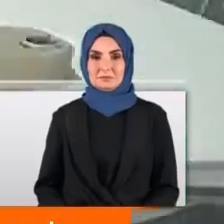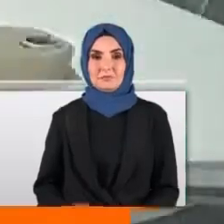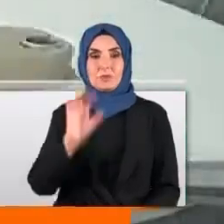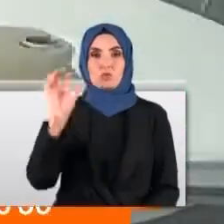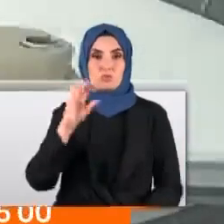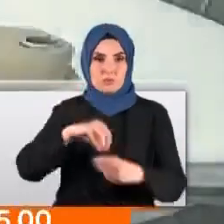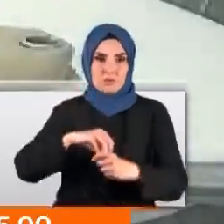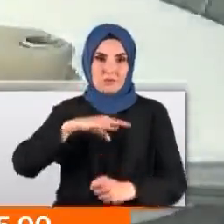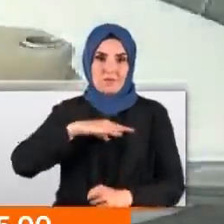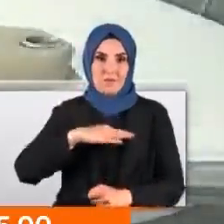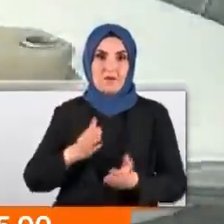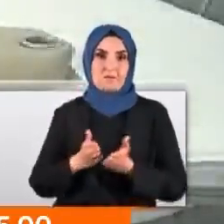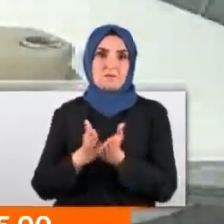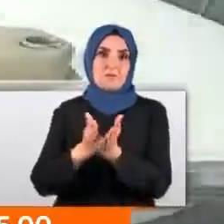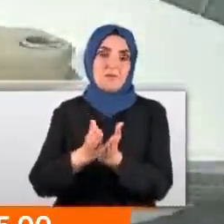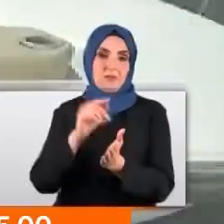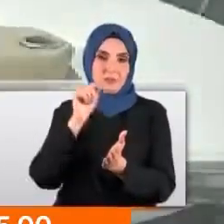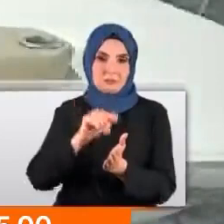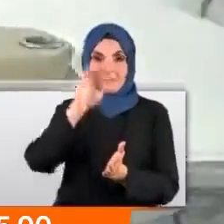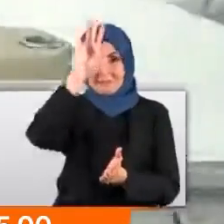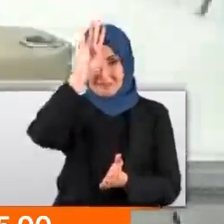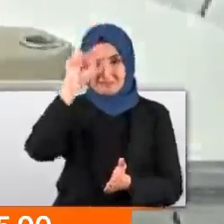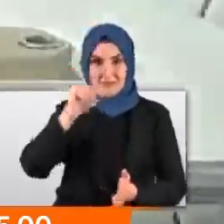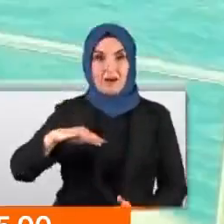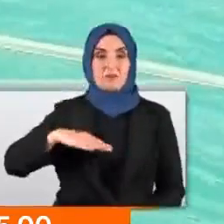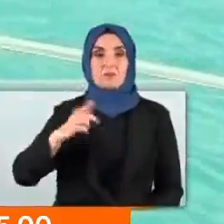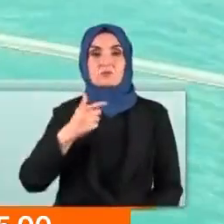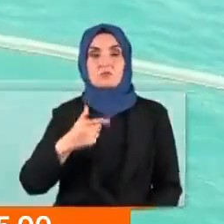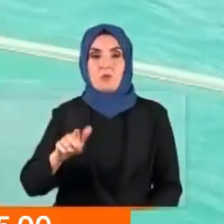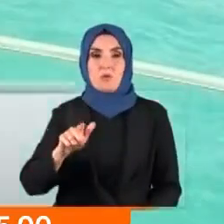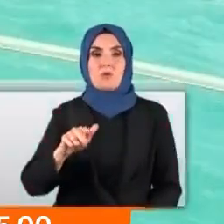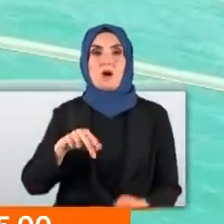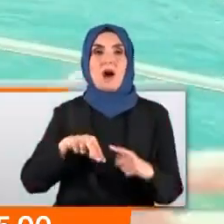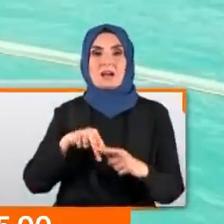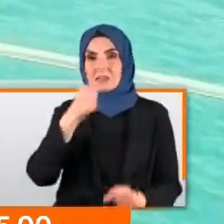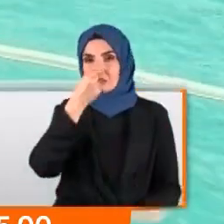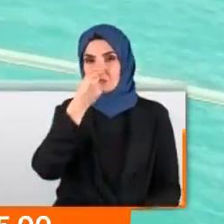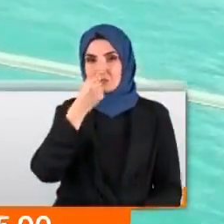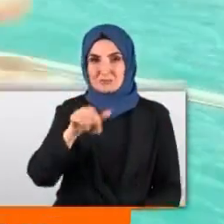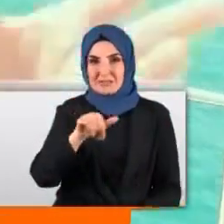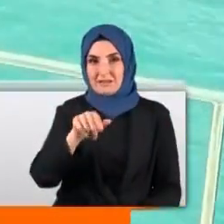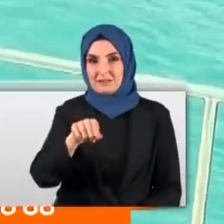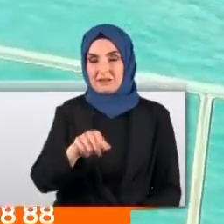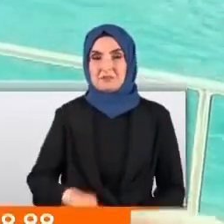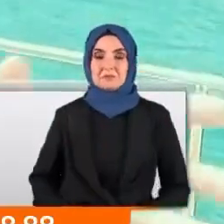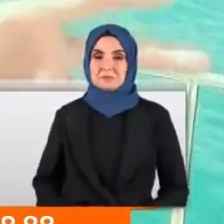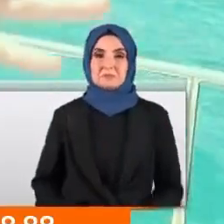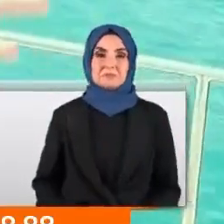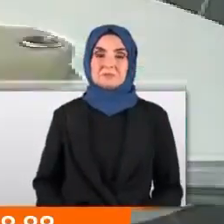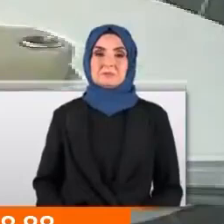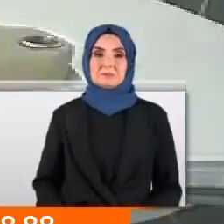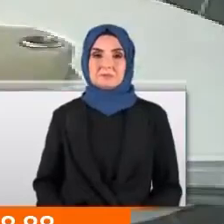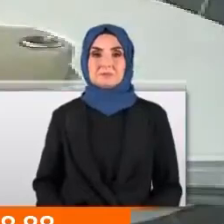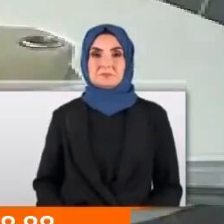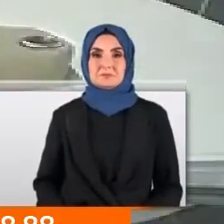Turistleri taşıyan yat İstanbul'da Arnavutköy Akıntıburnu açıklarındaydı. Turist müşterilerimiz var. Ailecek gelmişler, İstanbul Boğazı'nın tadını